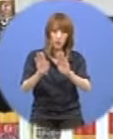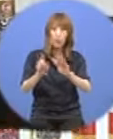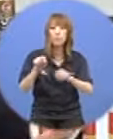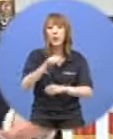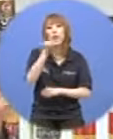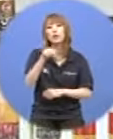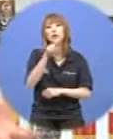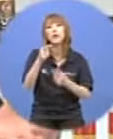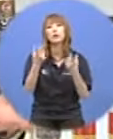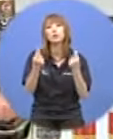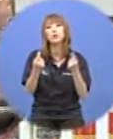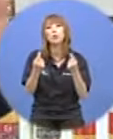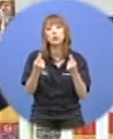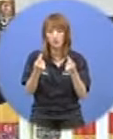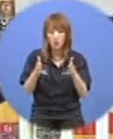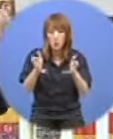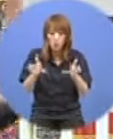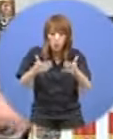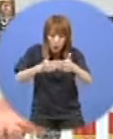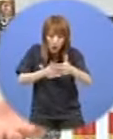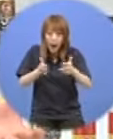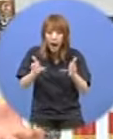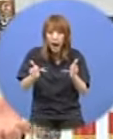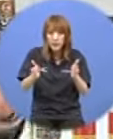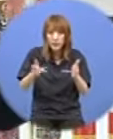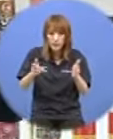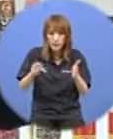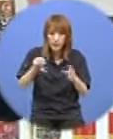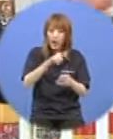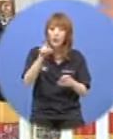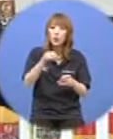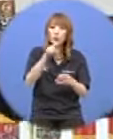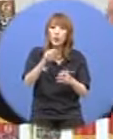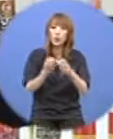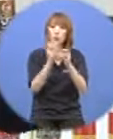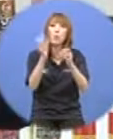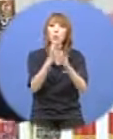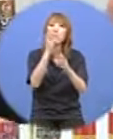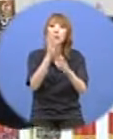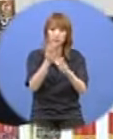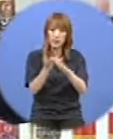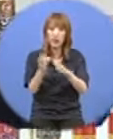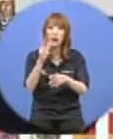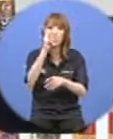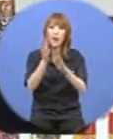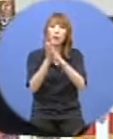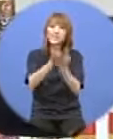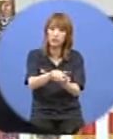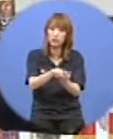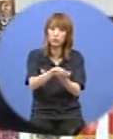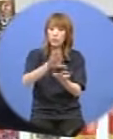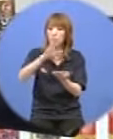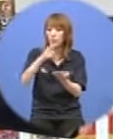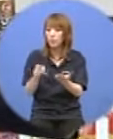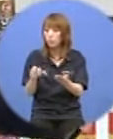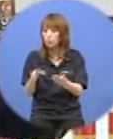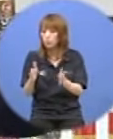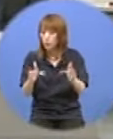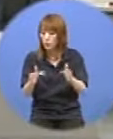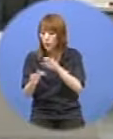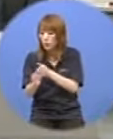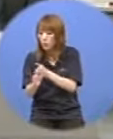るエリアで行くと虫は蚊は死にますけども、この外側の分野では忌避効果があるっていうのはだんだん分かってきた